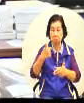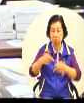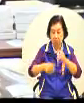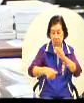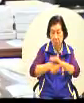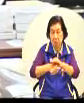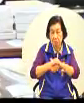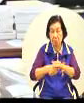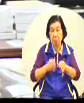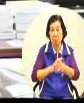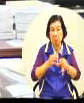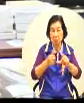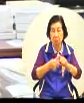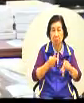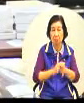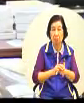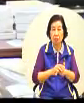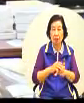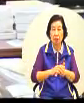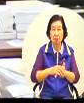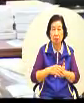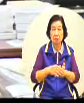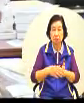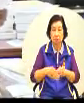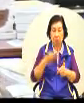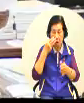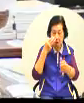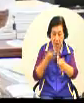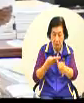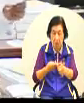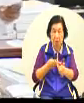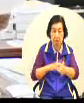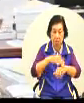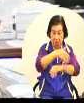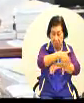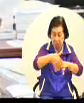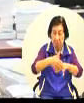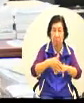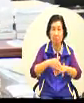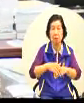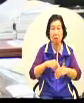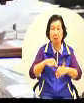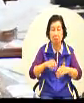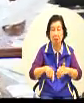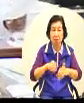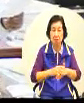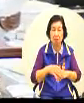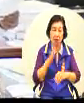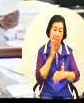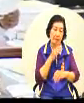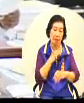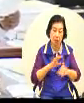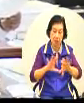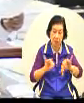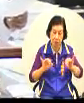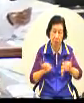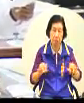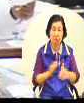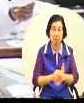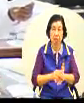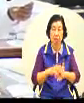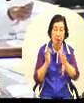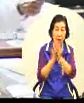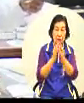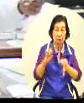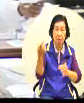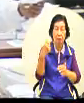建山里的乡亲，那么变成飞地，变成桃园乡行政